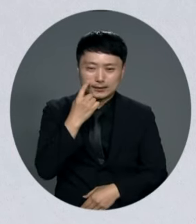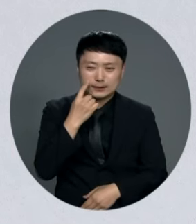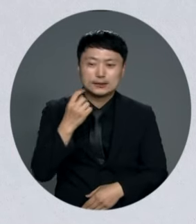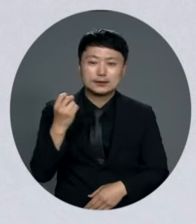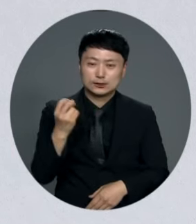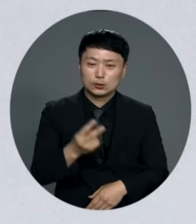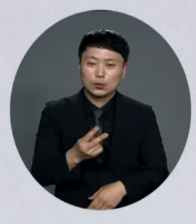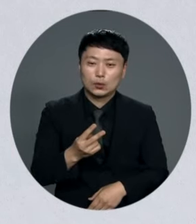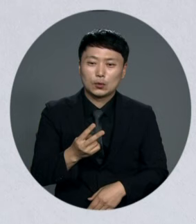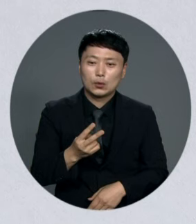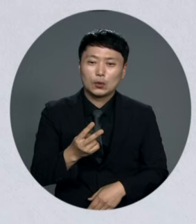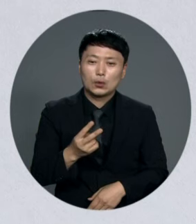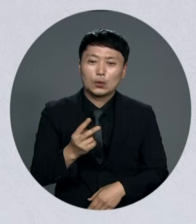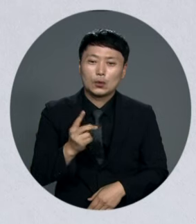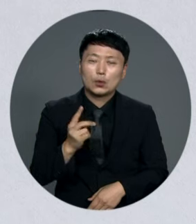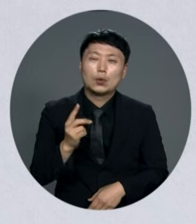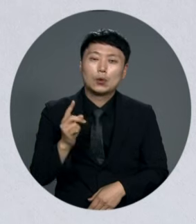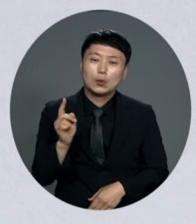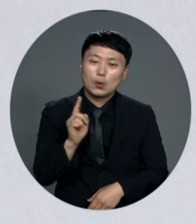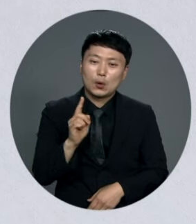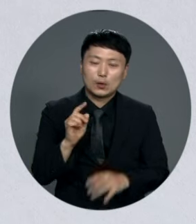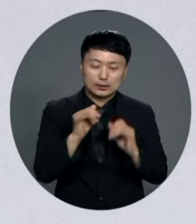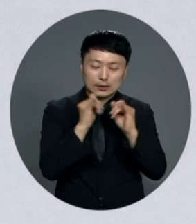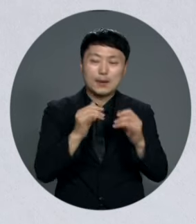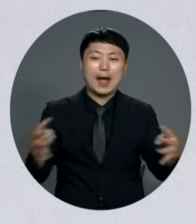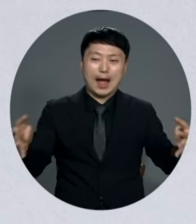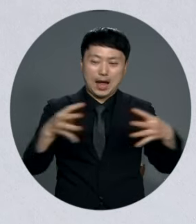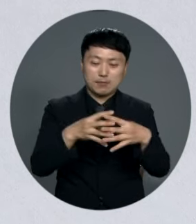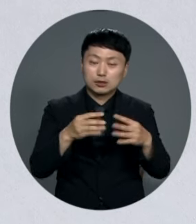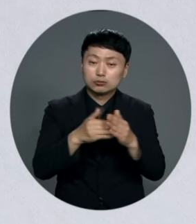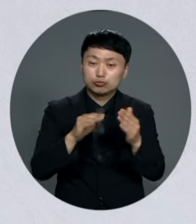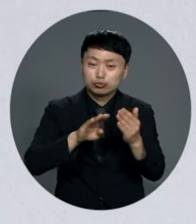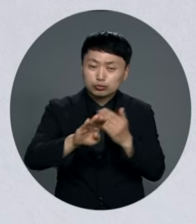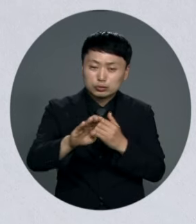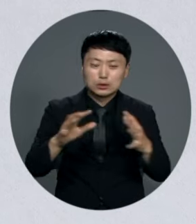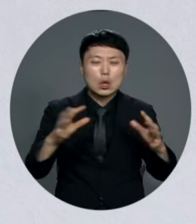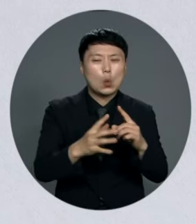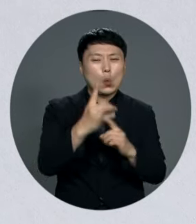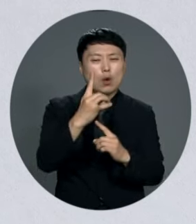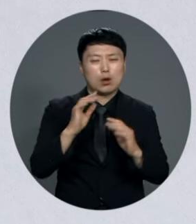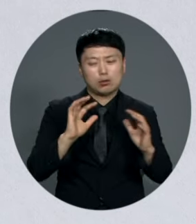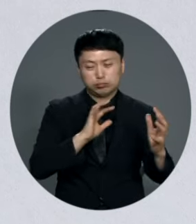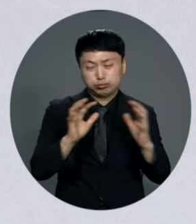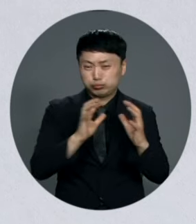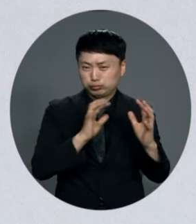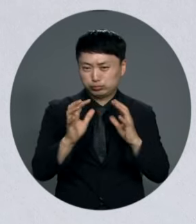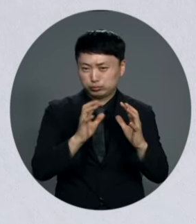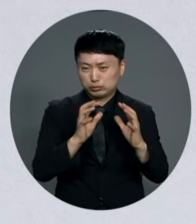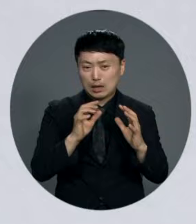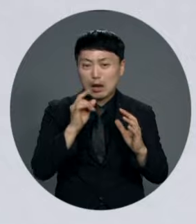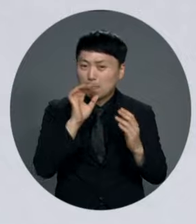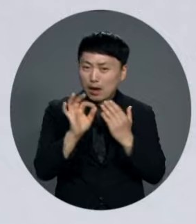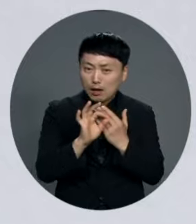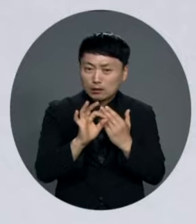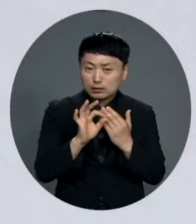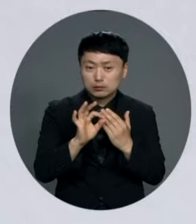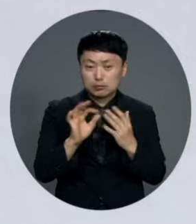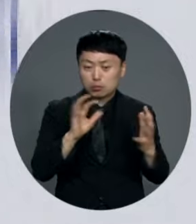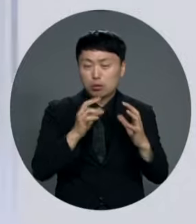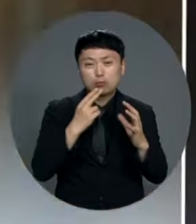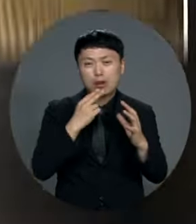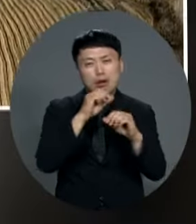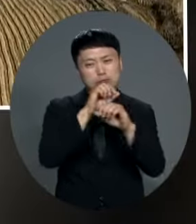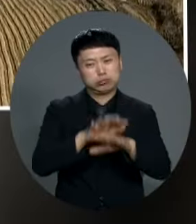확인하고 그러한 사회적 합의 위에 이 일이 추진되어야 되지 그렇지 않으면 이게 사상 누각이